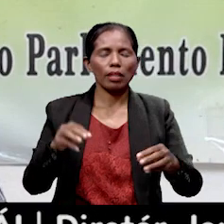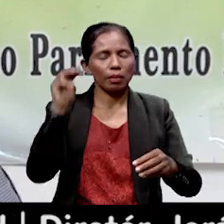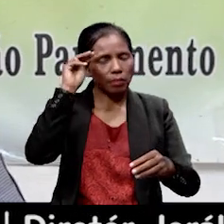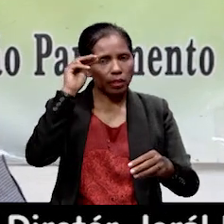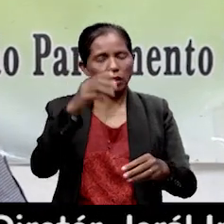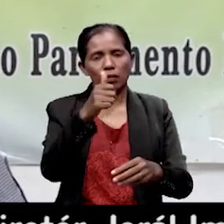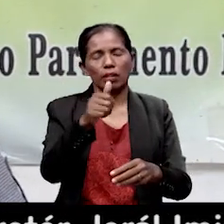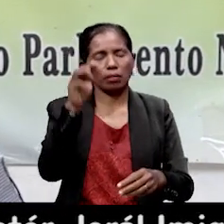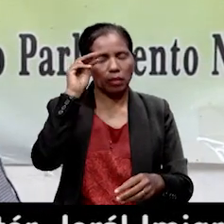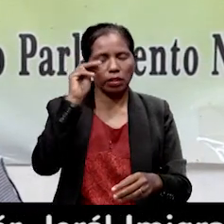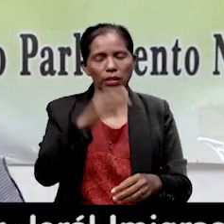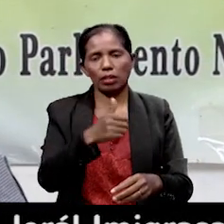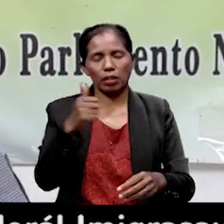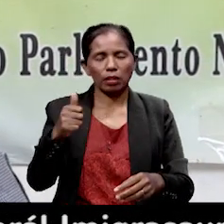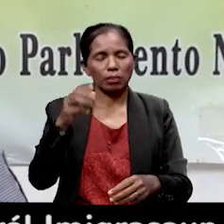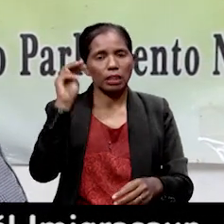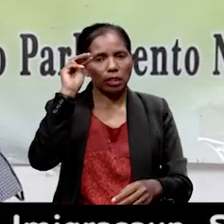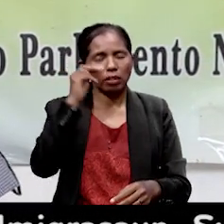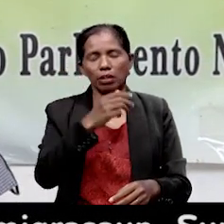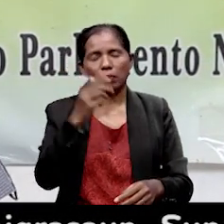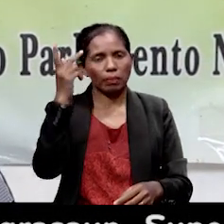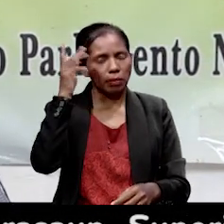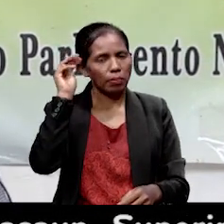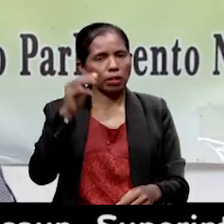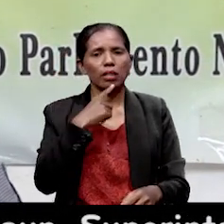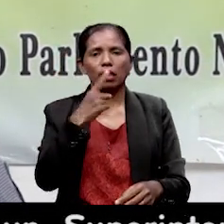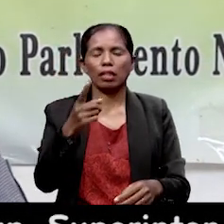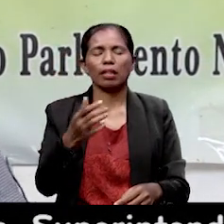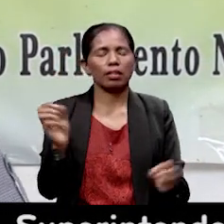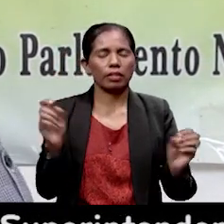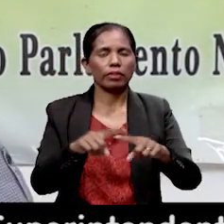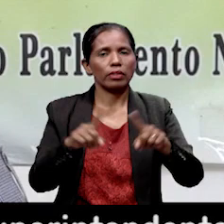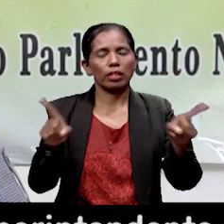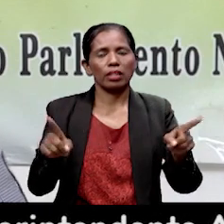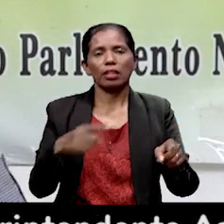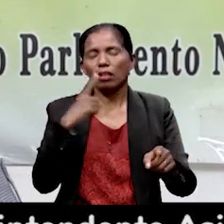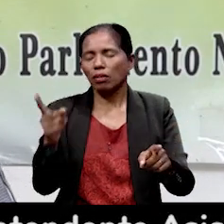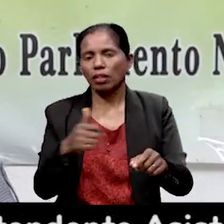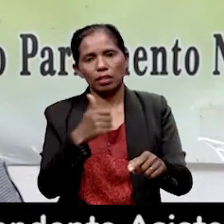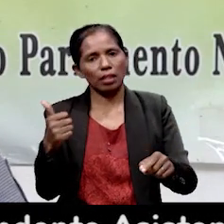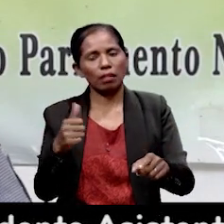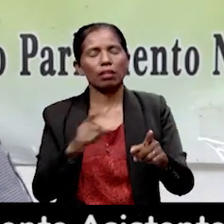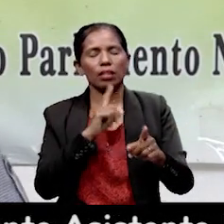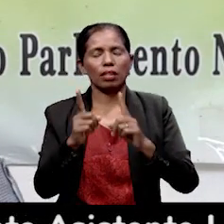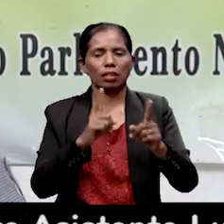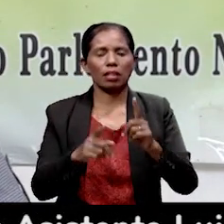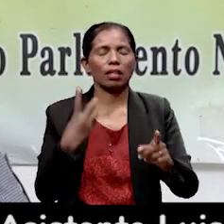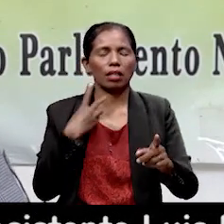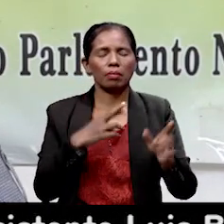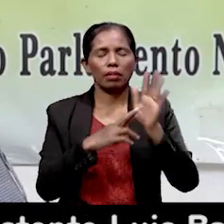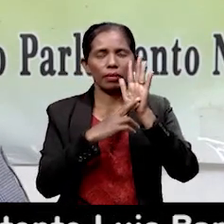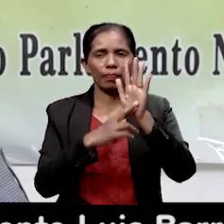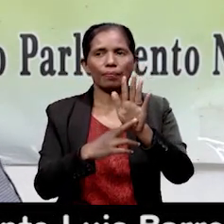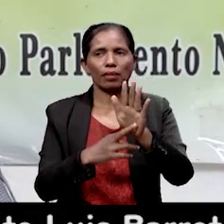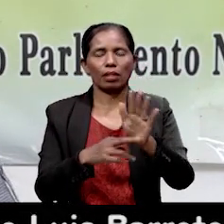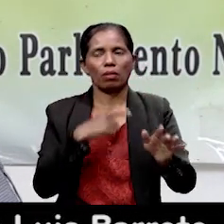o Primeiro-Ministro, não é lá nessa. Ida mai hati tahu insya Allah, ida mai hati tahu insya Allah, ida pun bayar kau nama yang representa pogu diuli oposisi kau